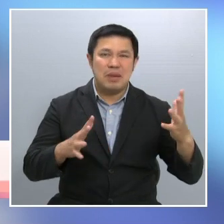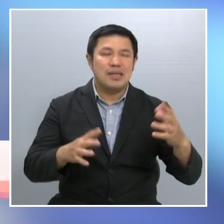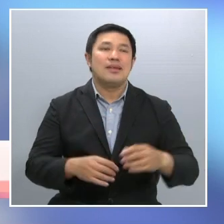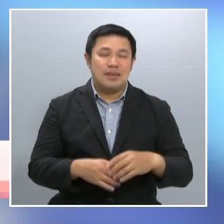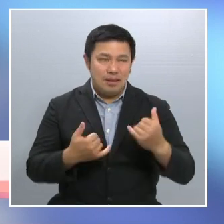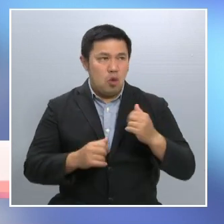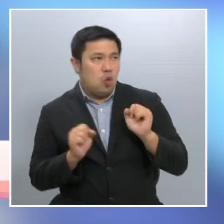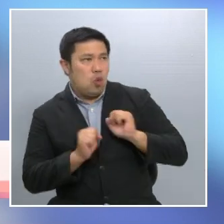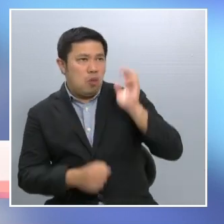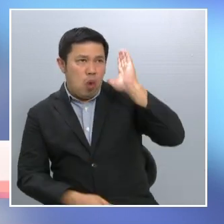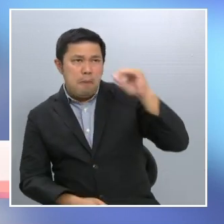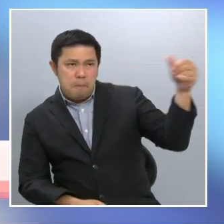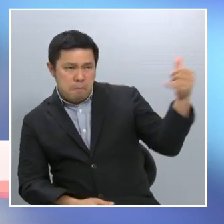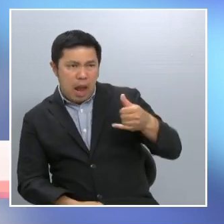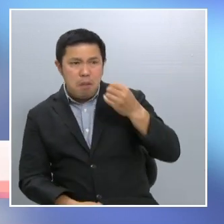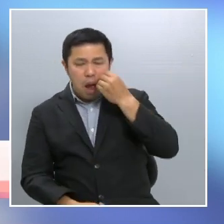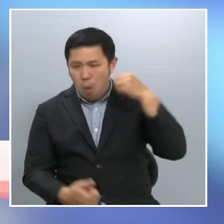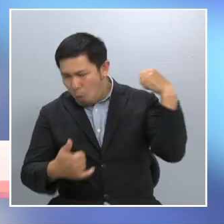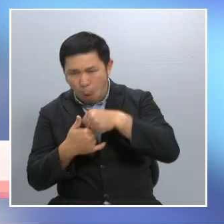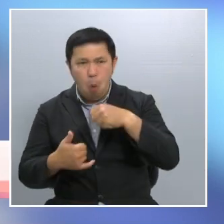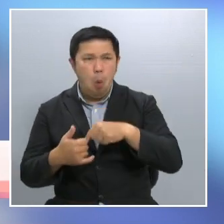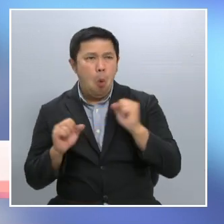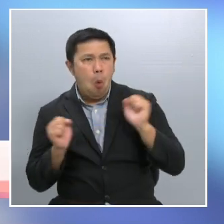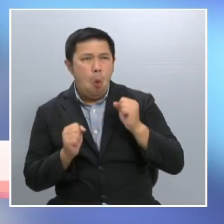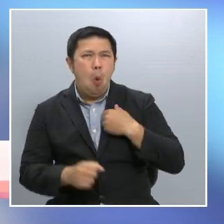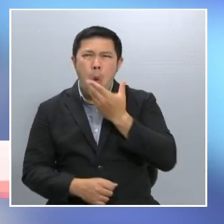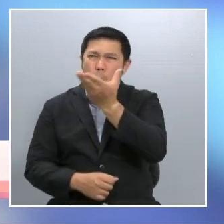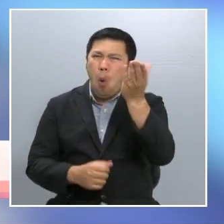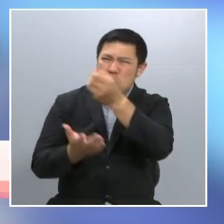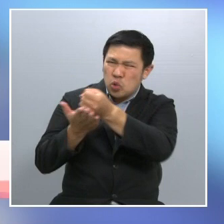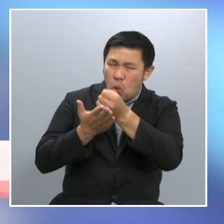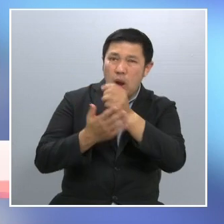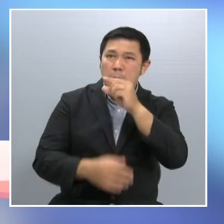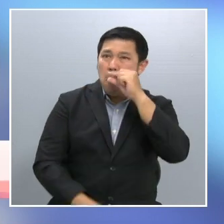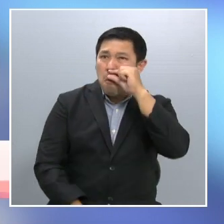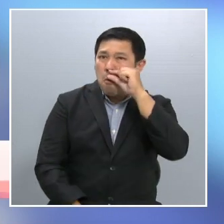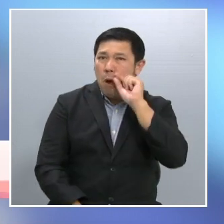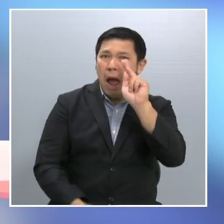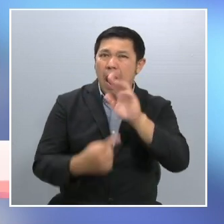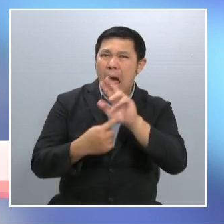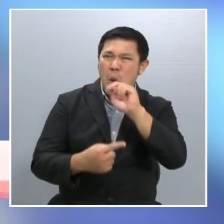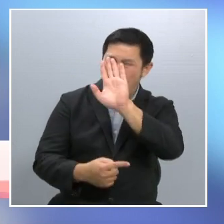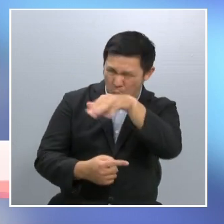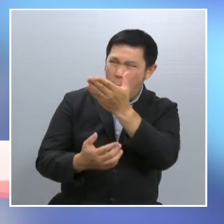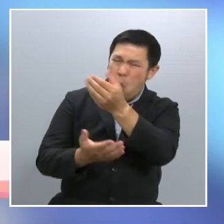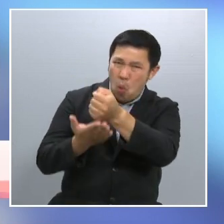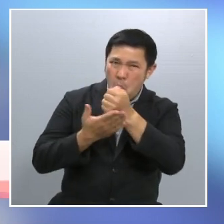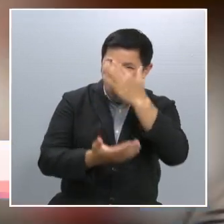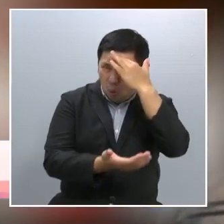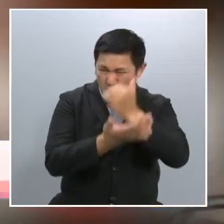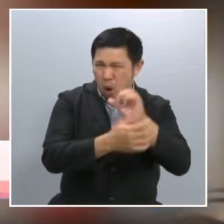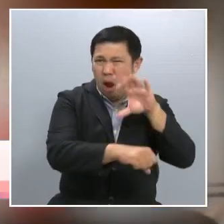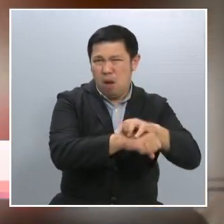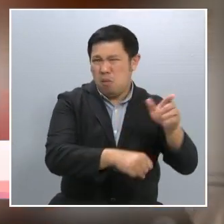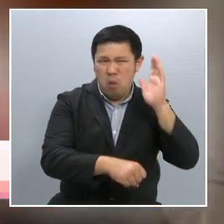ฝ่ายชายจะเดินทางมาทำร้ายร่างกายอีกเธอติดต่อขอความช่วยเหลือไปที่คุณกันจอมพลังอยากให้ตำรวจดำเนินคดีกับอดีตสามีข้อห